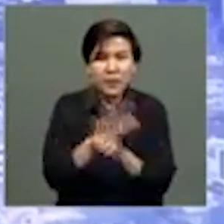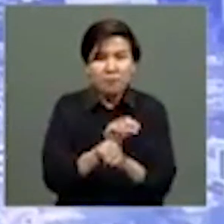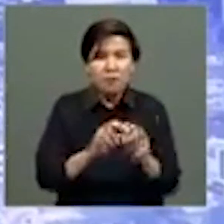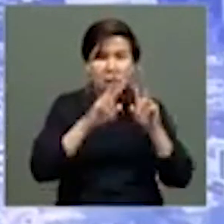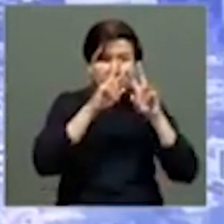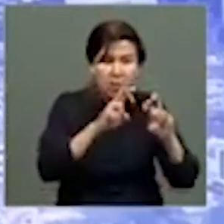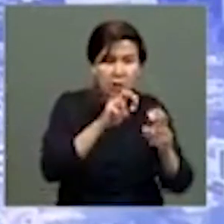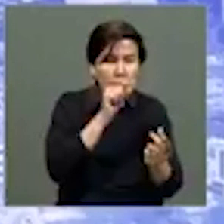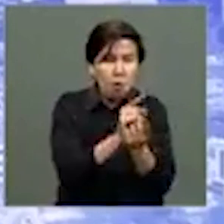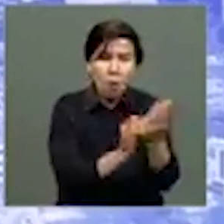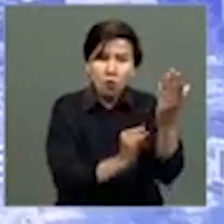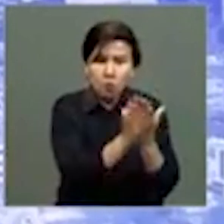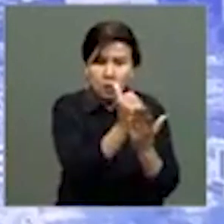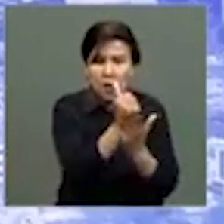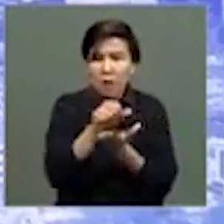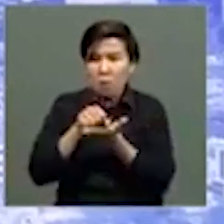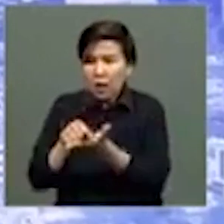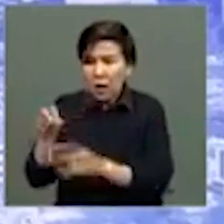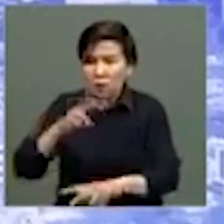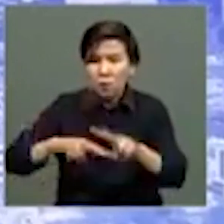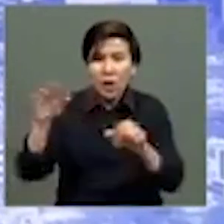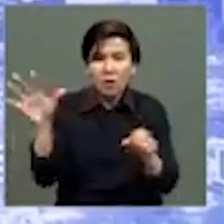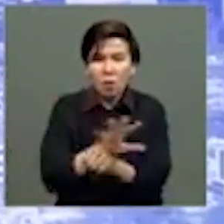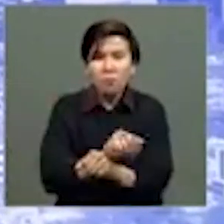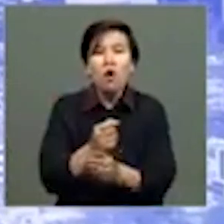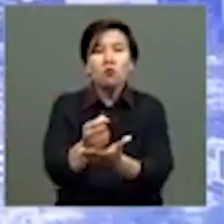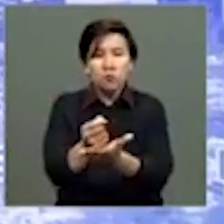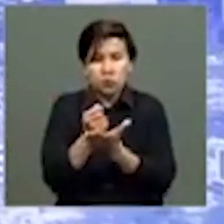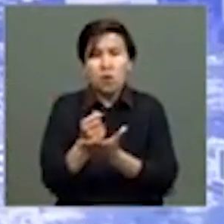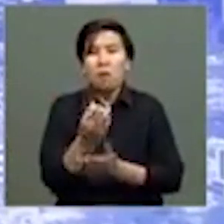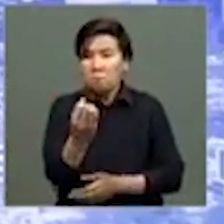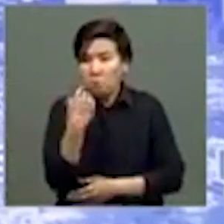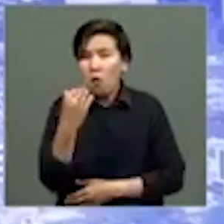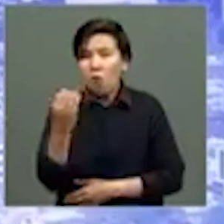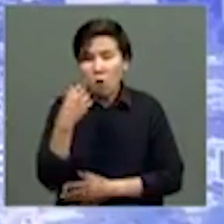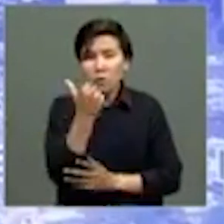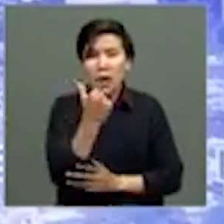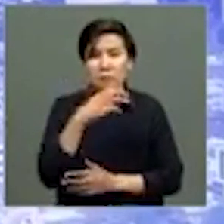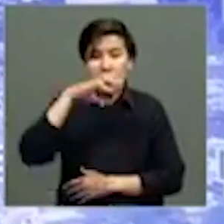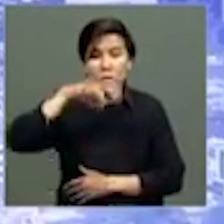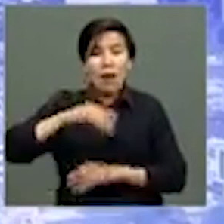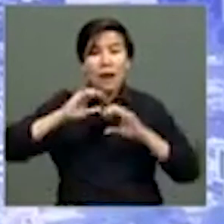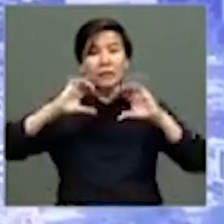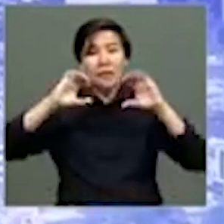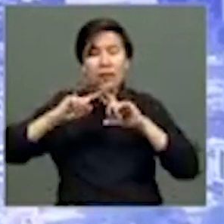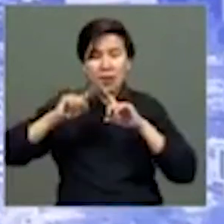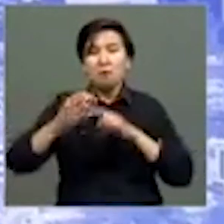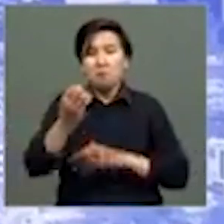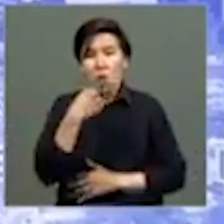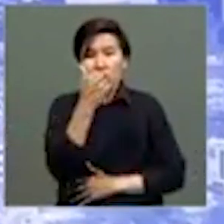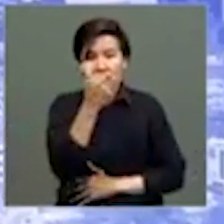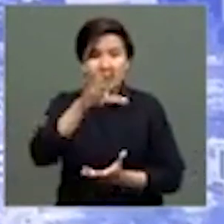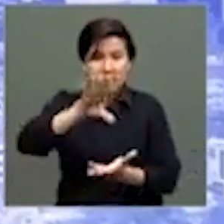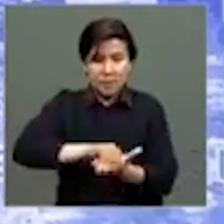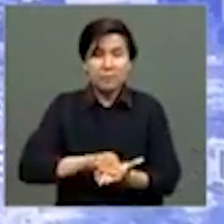แล้วก็ได้รับการดูแลอย่างทั่วถึงนะคะก็ช่วยรายงานไปที่หน่วยงานต่างๆที่ท่านมีข้อมูลอยู่แล้วค่ะสิ่งส